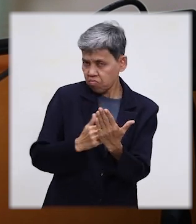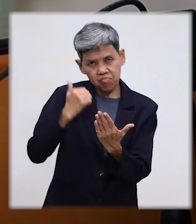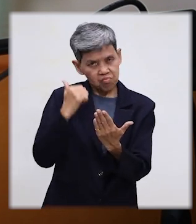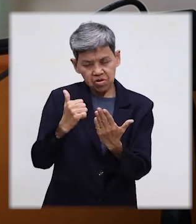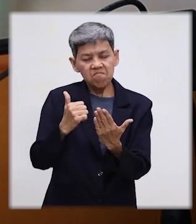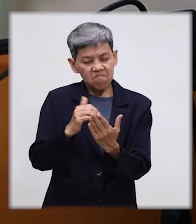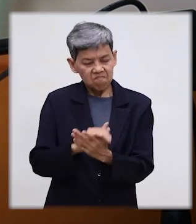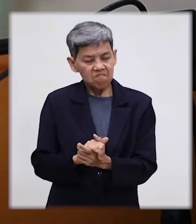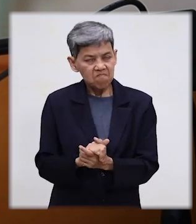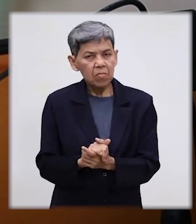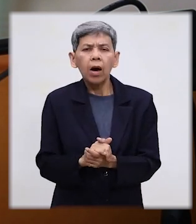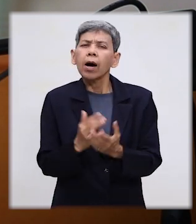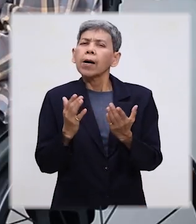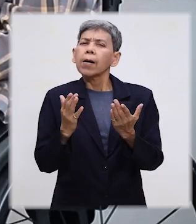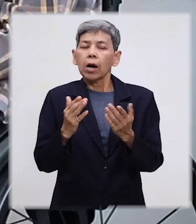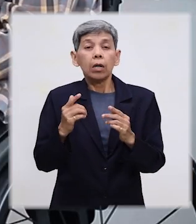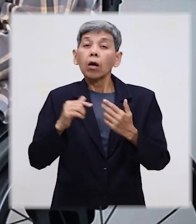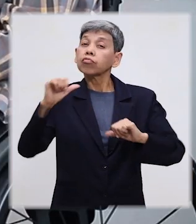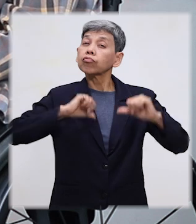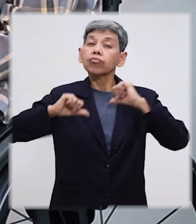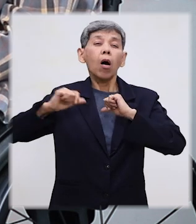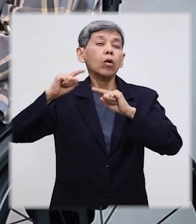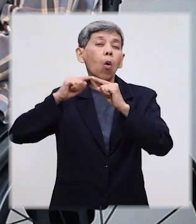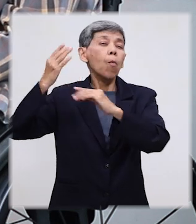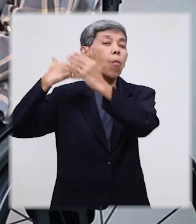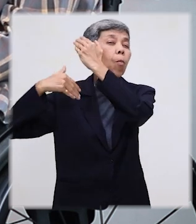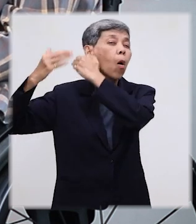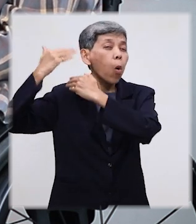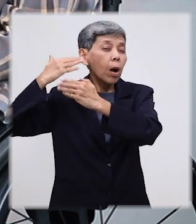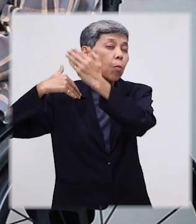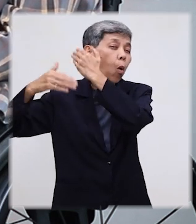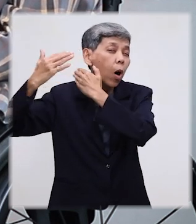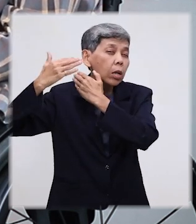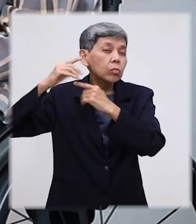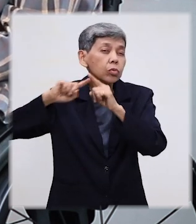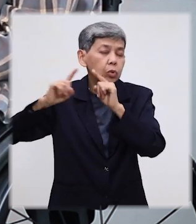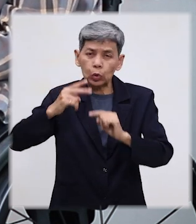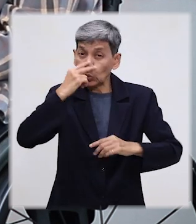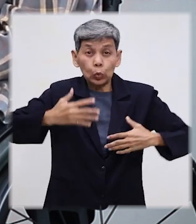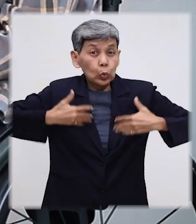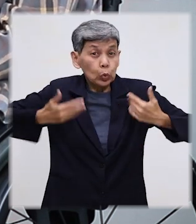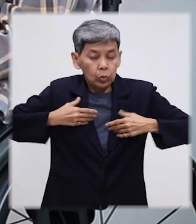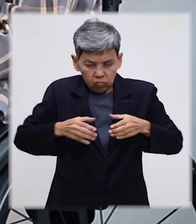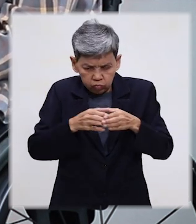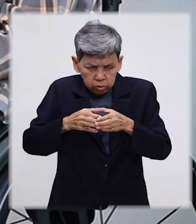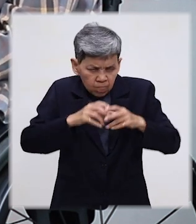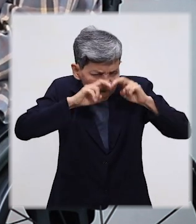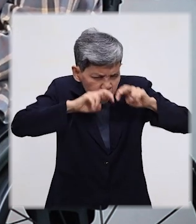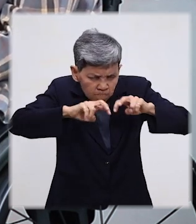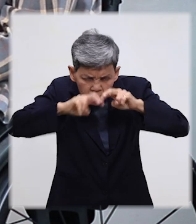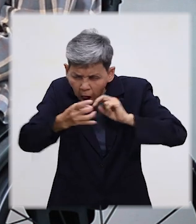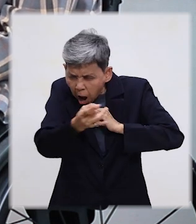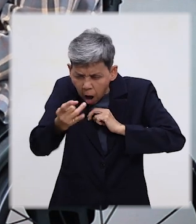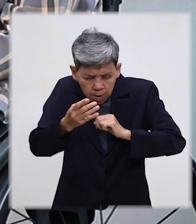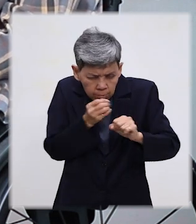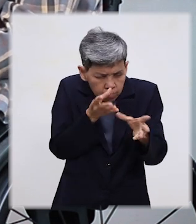งนะอย่างละครประวัติศาสตร์ดังๆหลายๆเรื่องมันสนุกก็เพราะว่าทีมข้อมูลแ